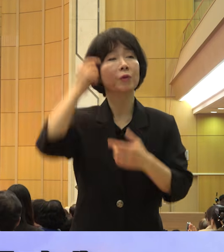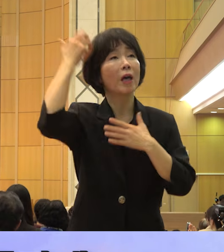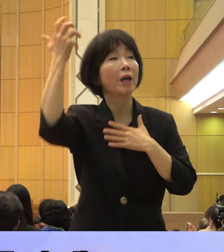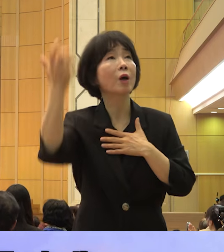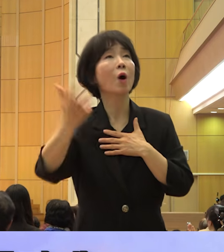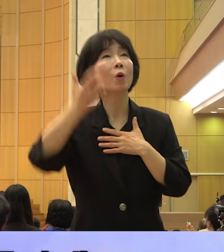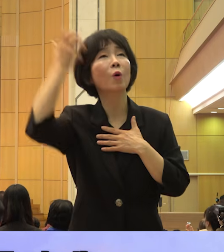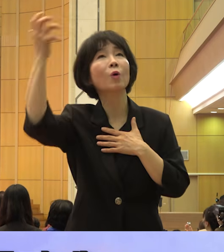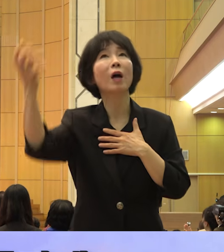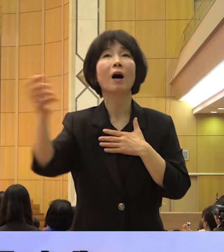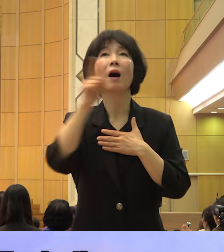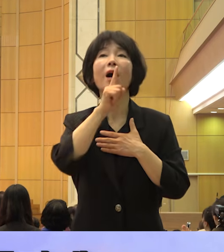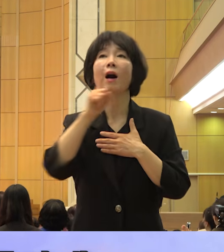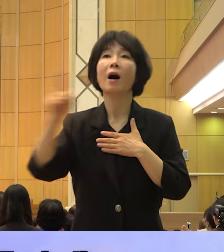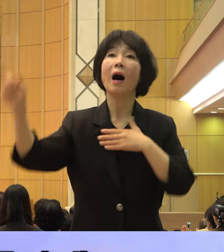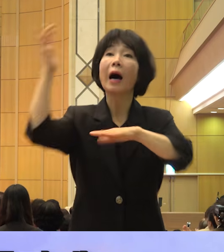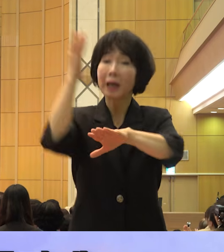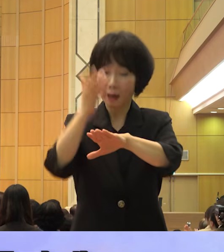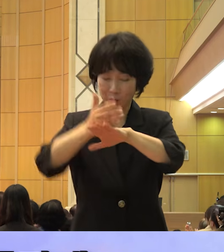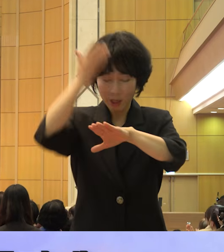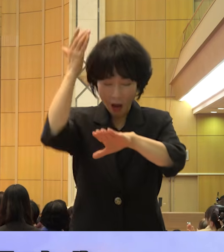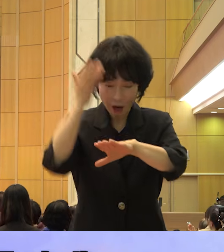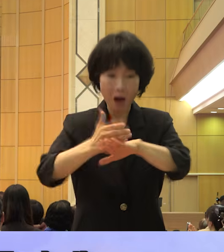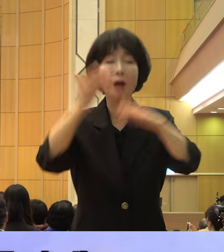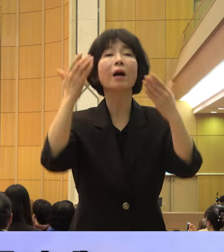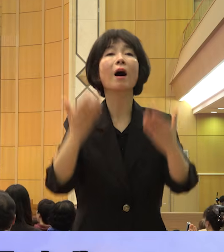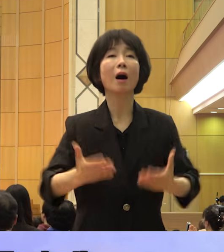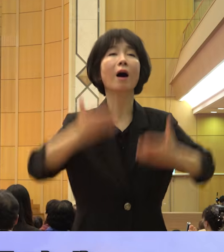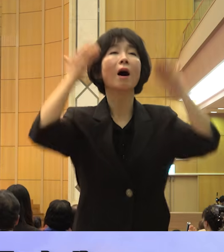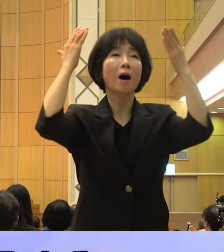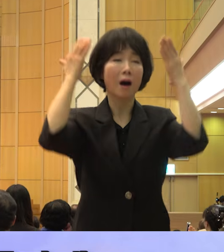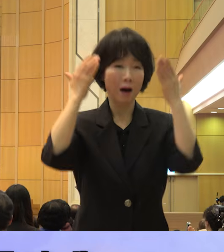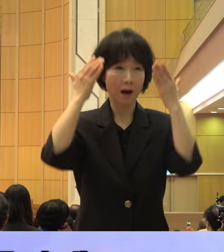여호와라카. 내 영혼아